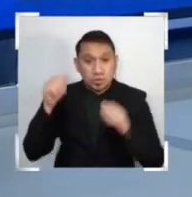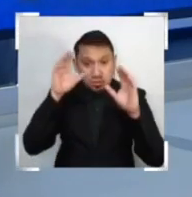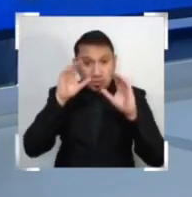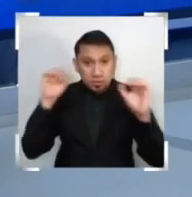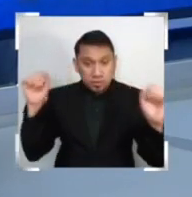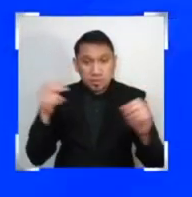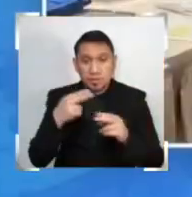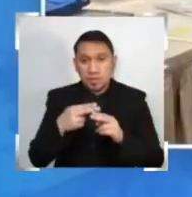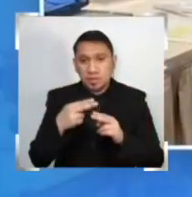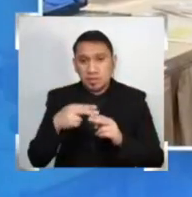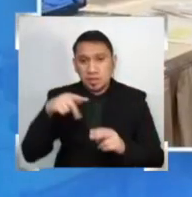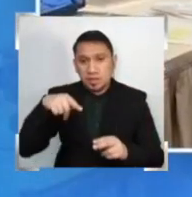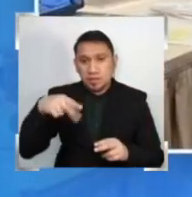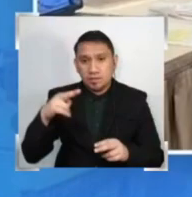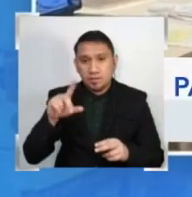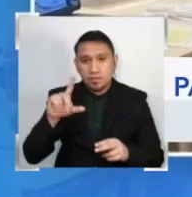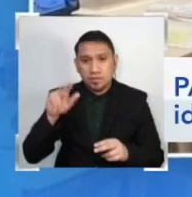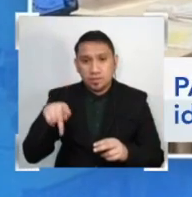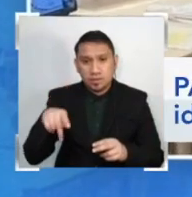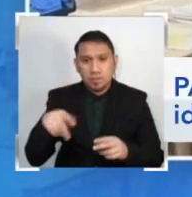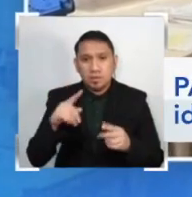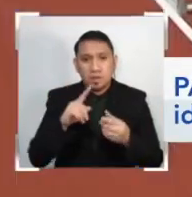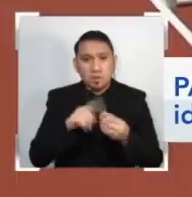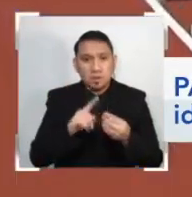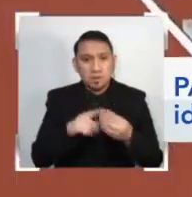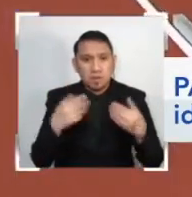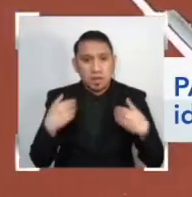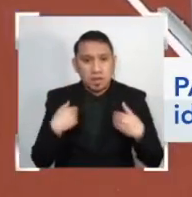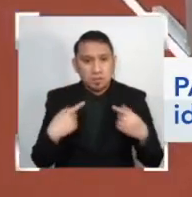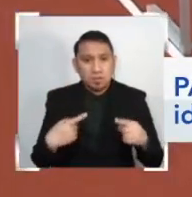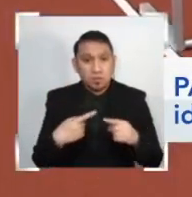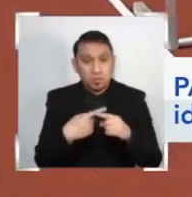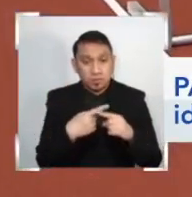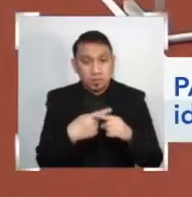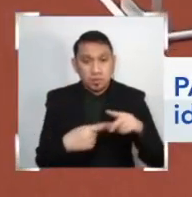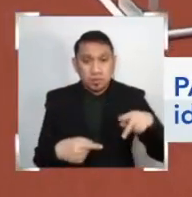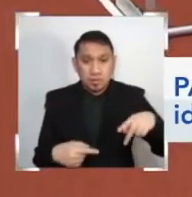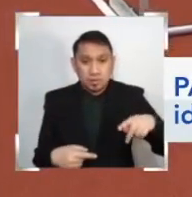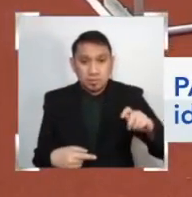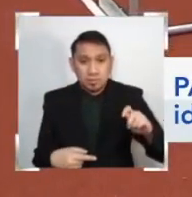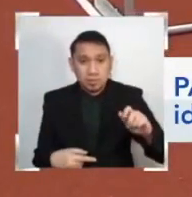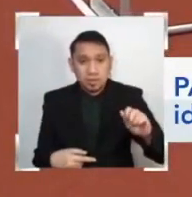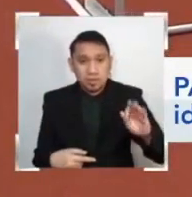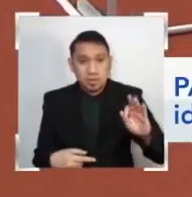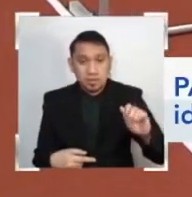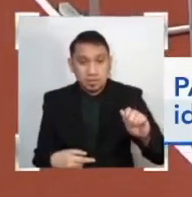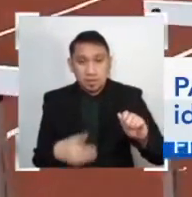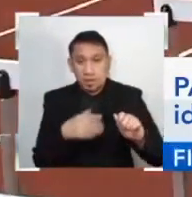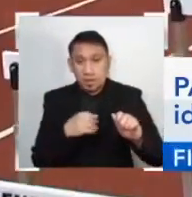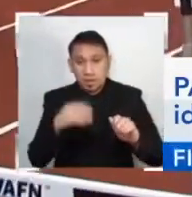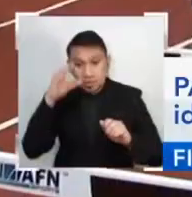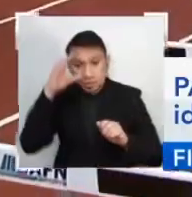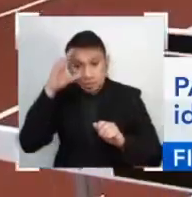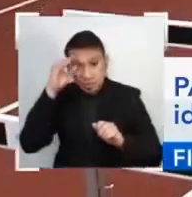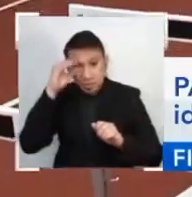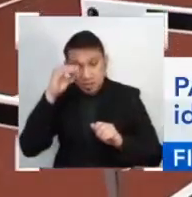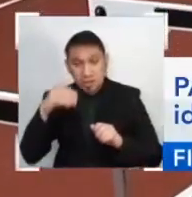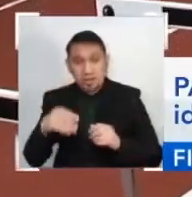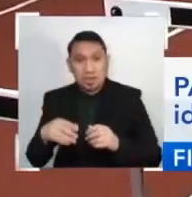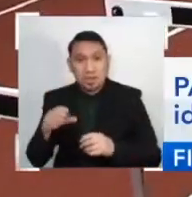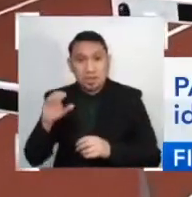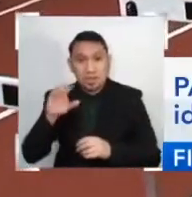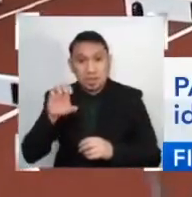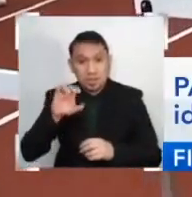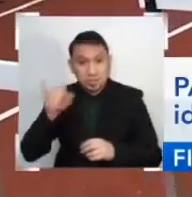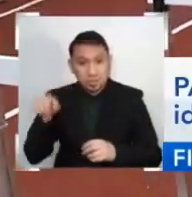Elawico. Nag-ugat ito sa sigalot sa pagitan ng patafa at pole vaulter na si EJ Obiena sa isyu ng pananalapi.